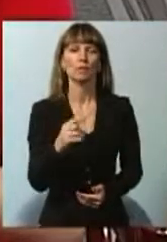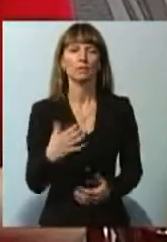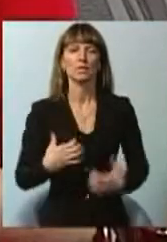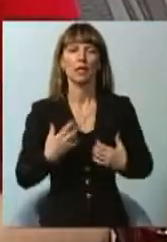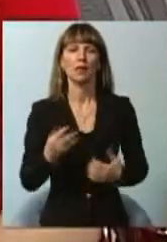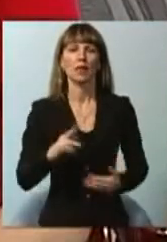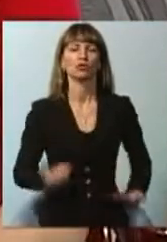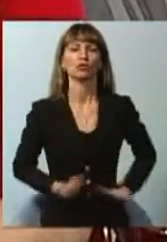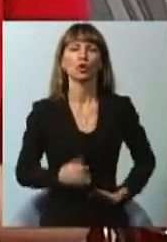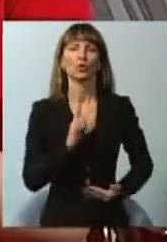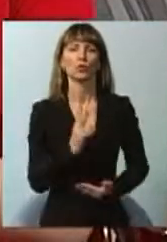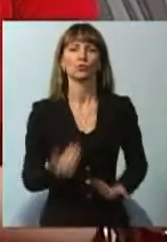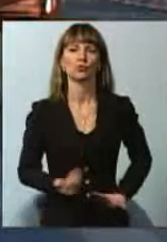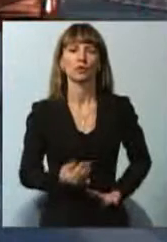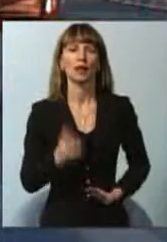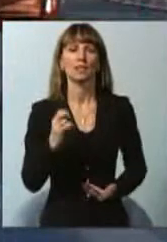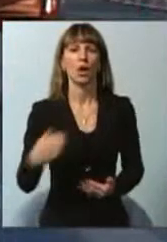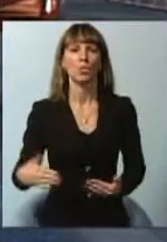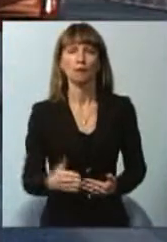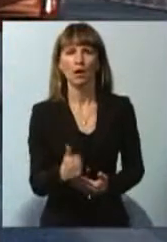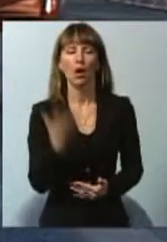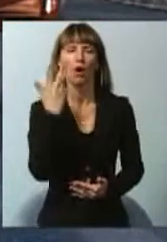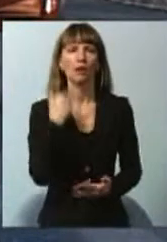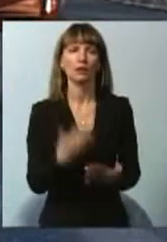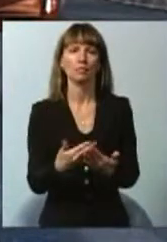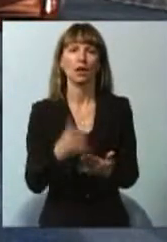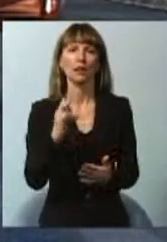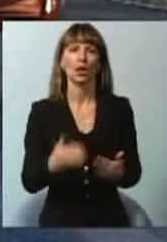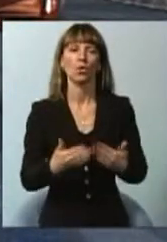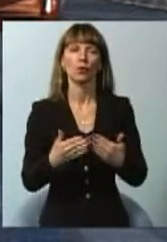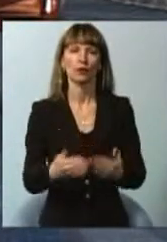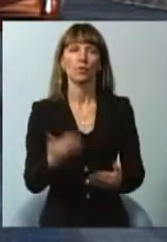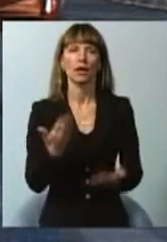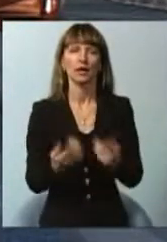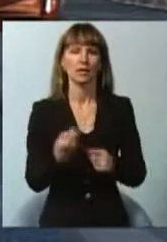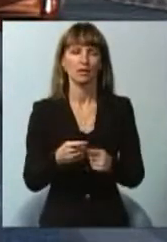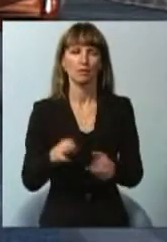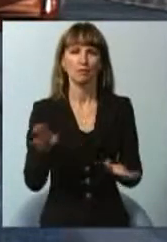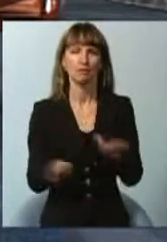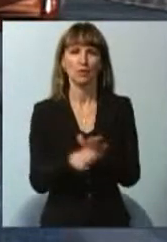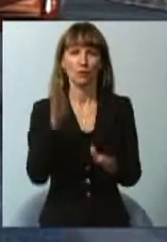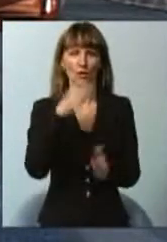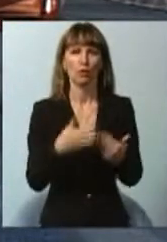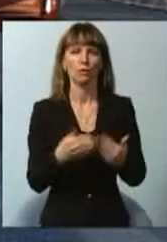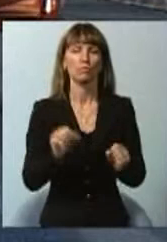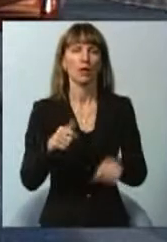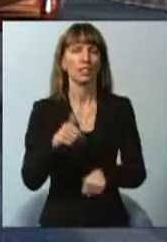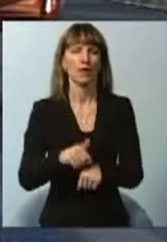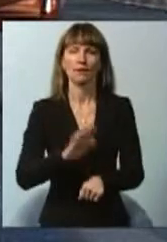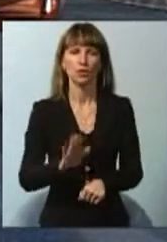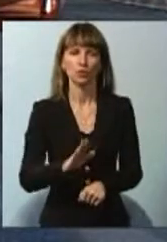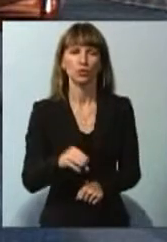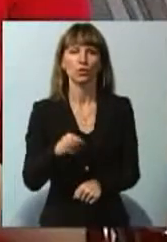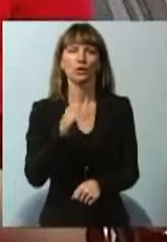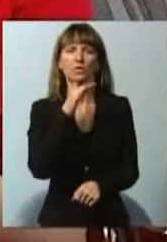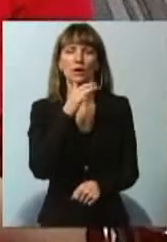для жителів, хто мешкає на узбережжі. Коли, наприклад, на кораблі, якщо ці підводні поштовхи ми можемо не відчути, то з